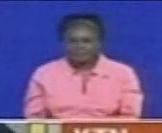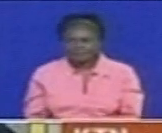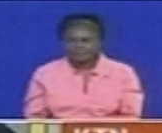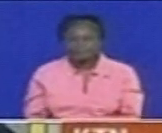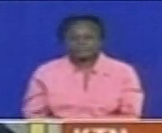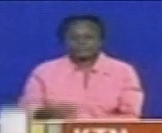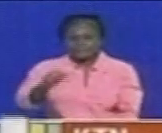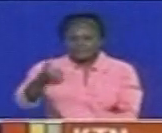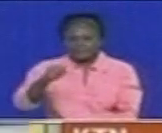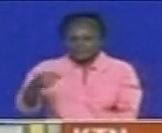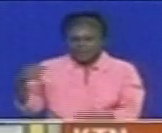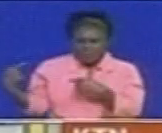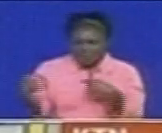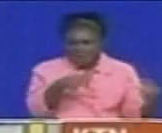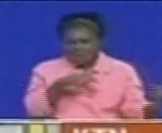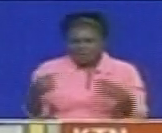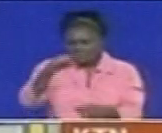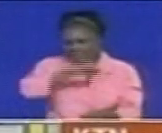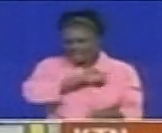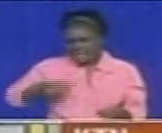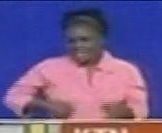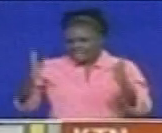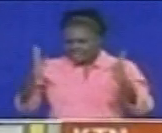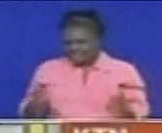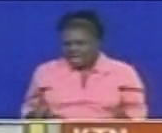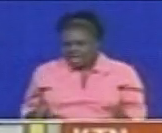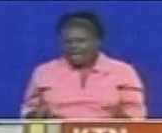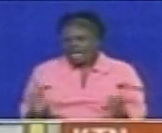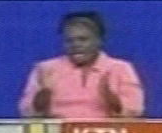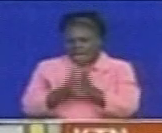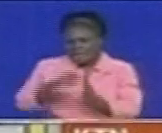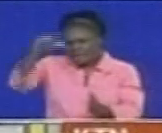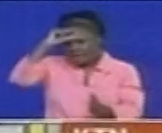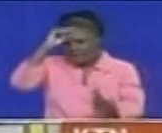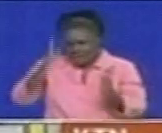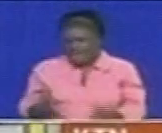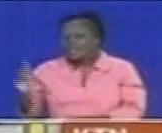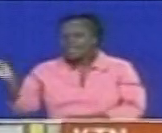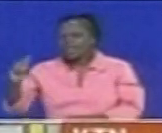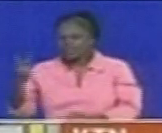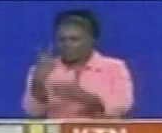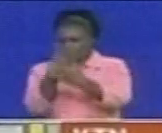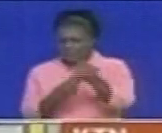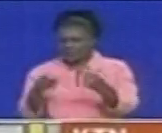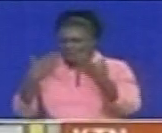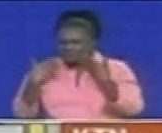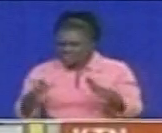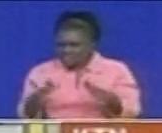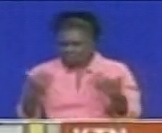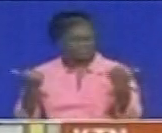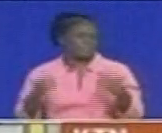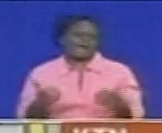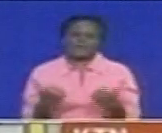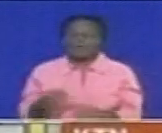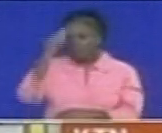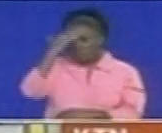Kwingineko, malumbano kati ya seneta Nairobi Mike Mbuvi Sonko na gavana Nairobi Evans Kidero hayatakamilika hivi karibuni kwa kile